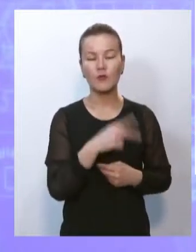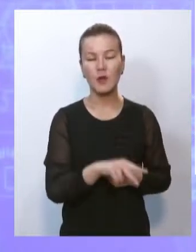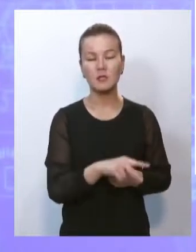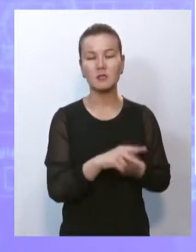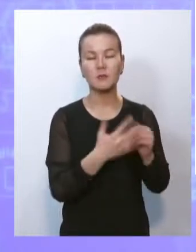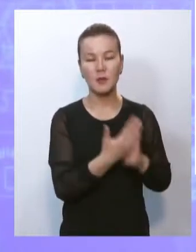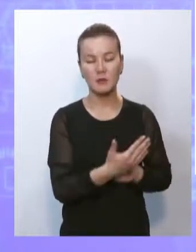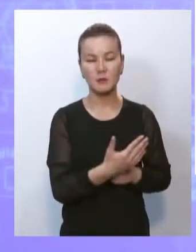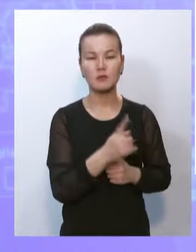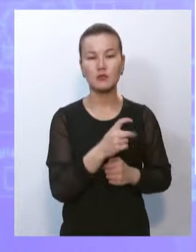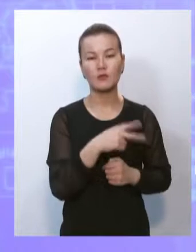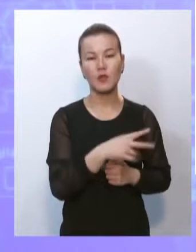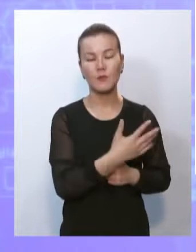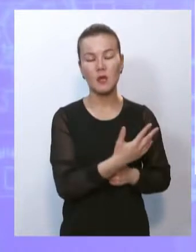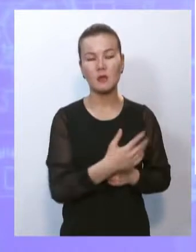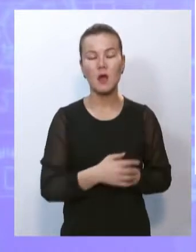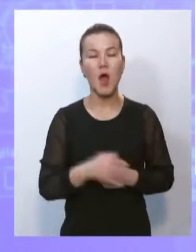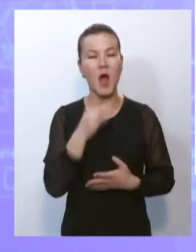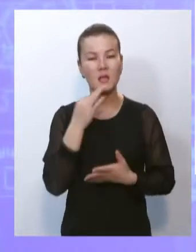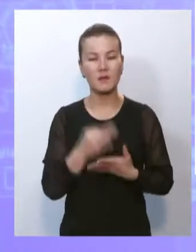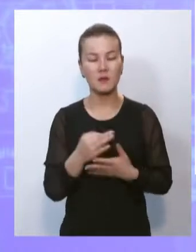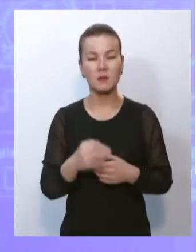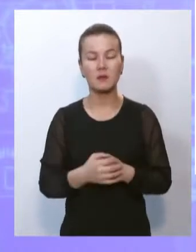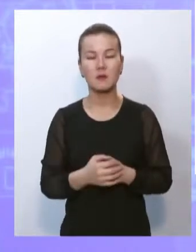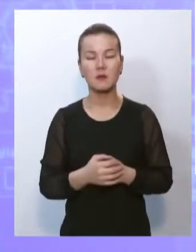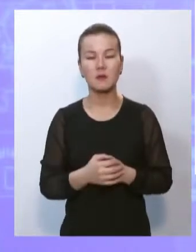125 ответ